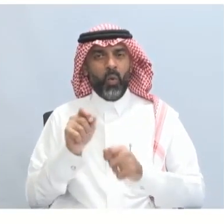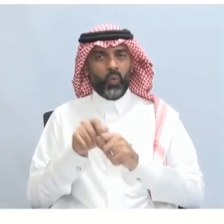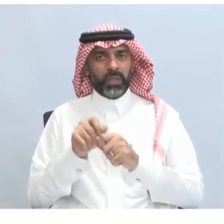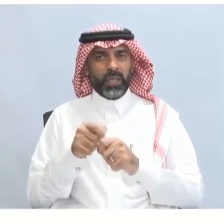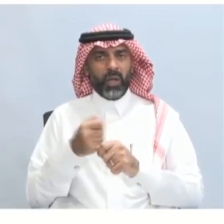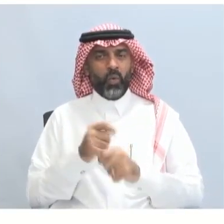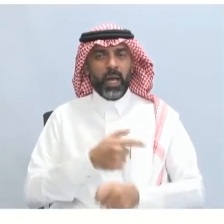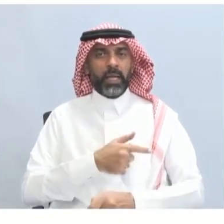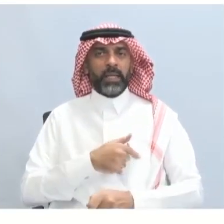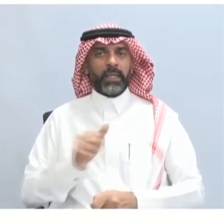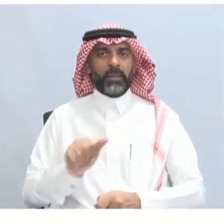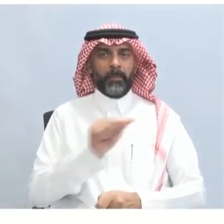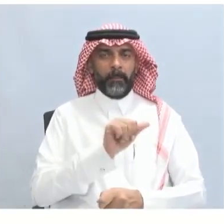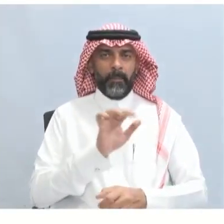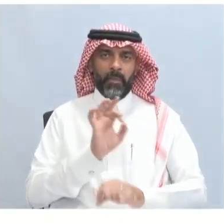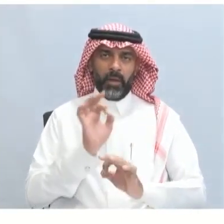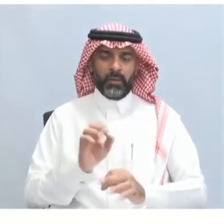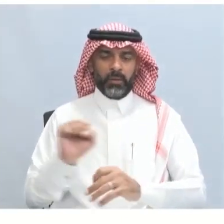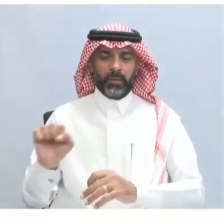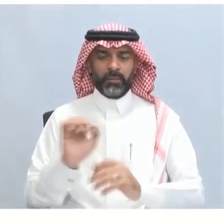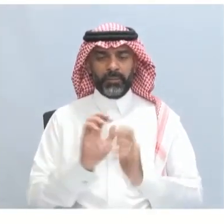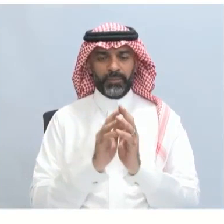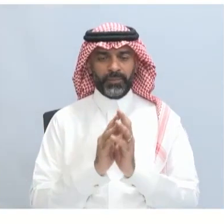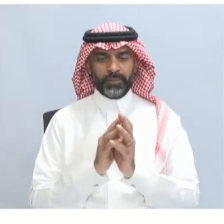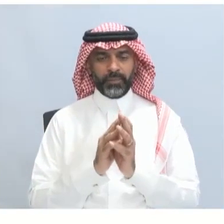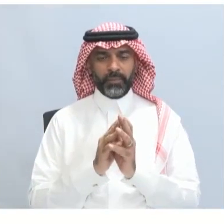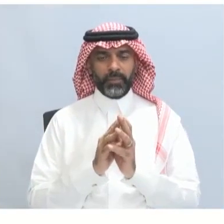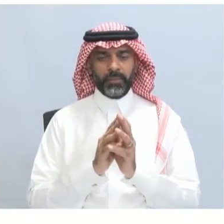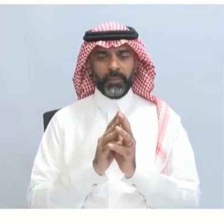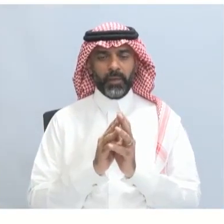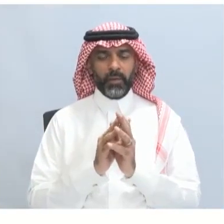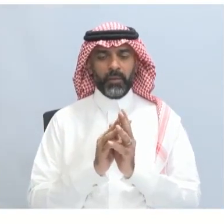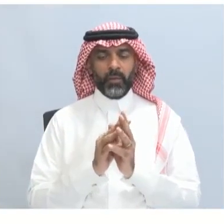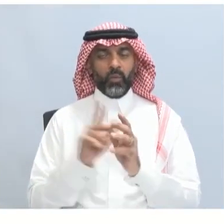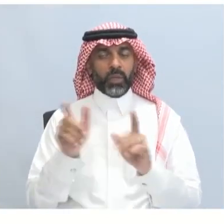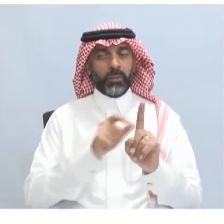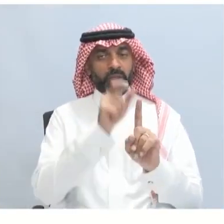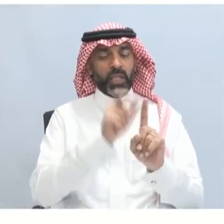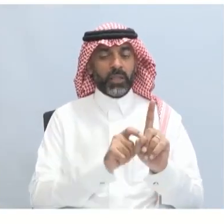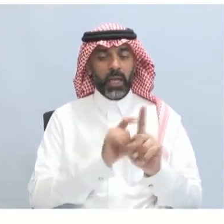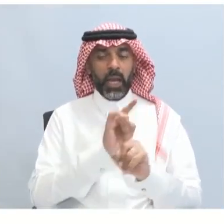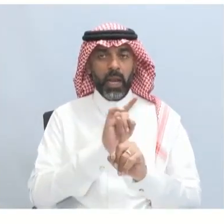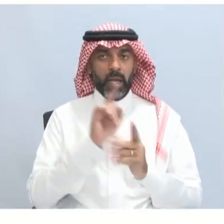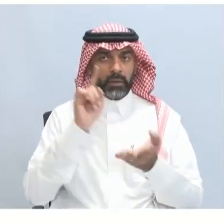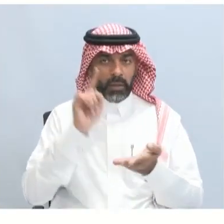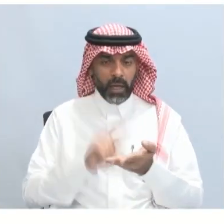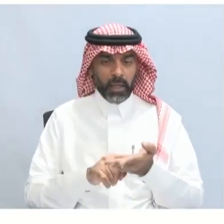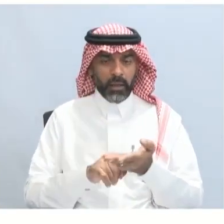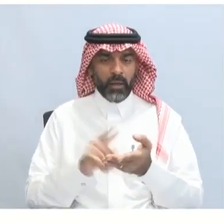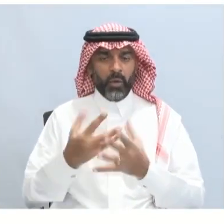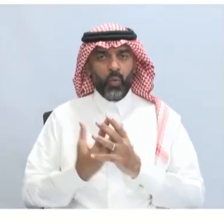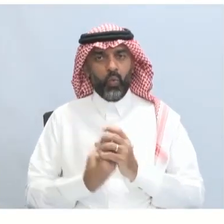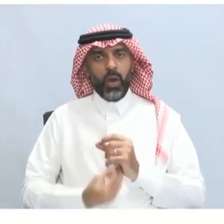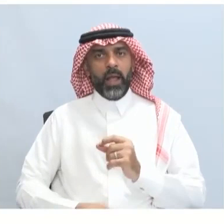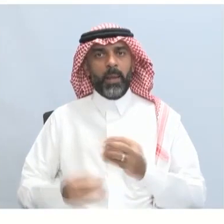والنسب هذه الشخصيه لا تتاكد الا بتمام الولاده مع الحياه لا تتاكد هذه الاور الا بتمام الحياه وبالتالي اذا مات الجنين في